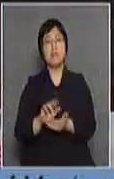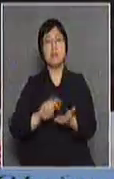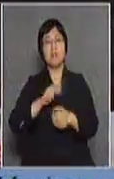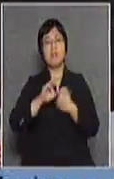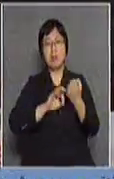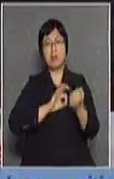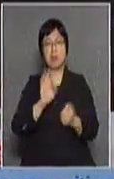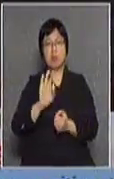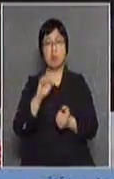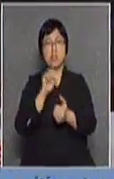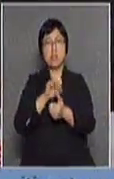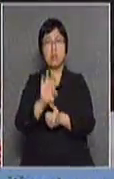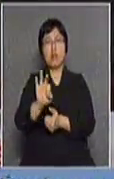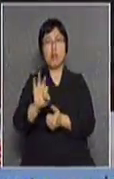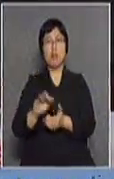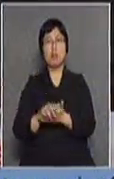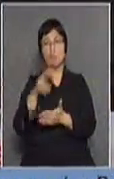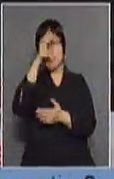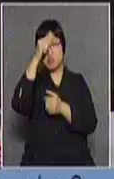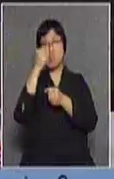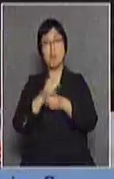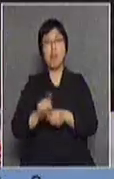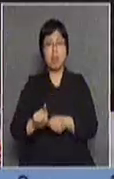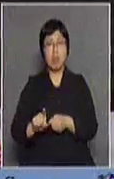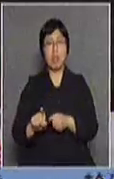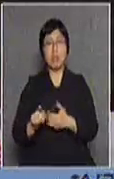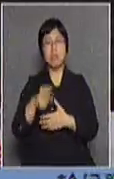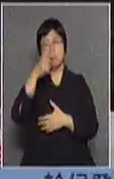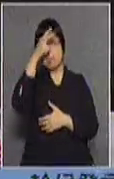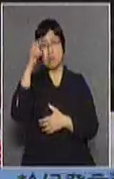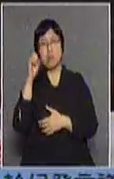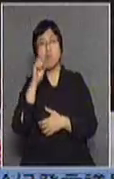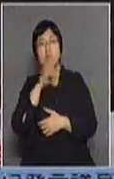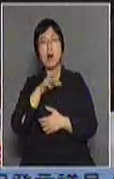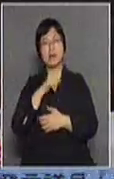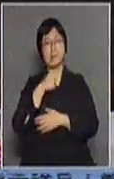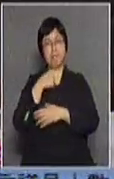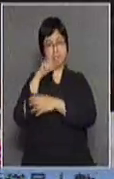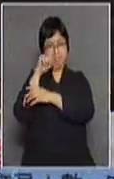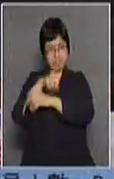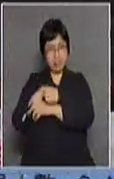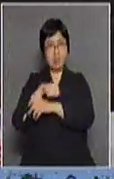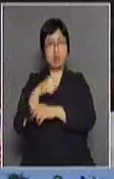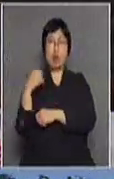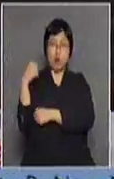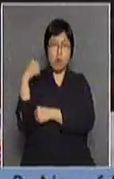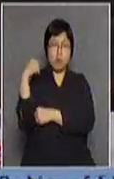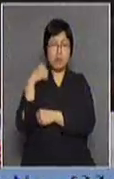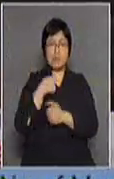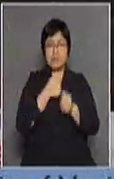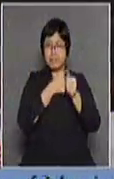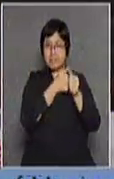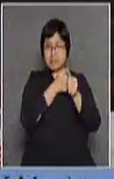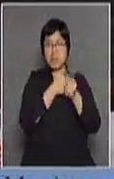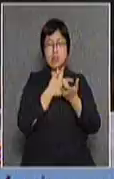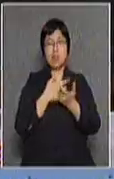沒有諮詢，那政府做什麼呢？政府說他承諾致力遵從消除性